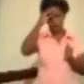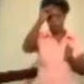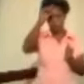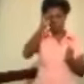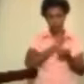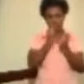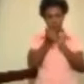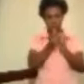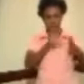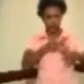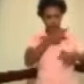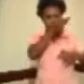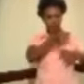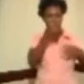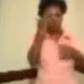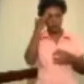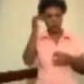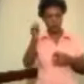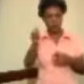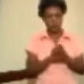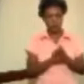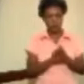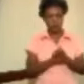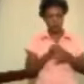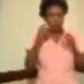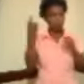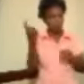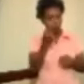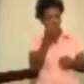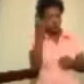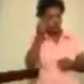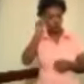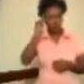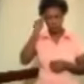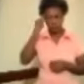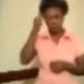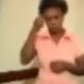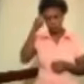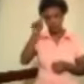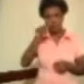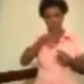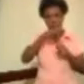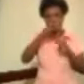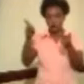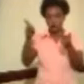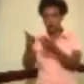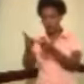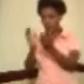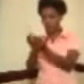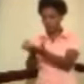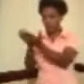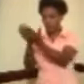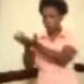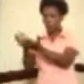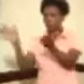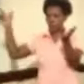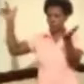de l'âme haïtienne. On a tendance à penser aux grandes infrastructures, les ports, aéroports, qui sont des indices de